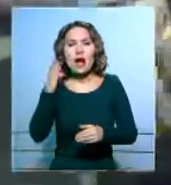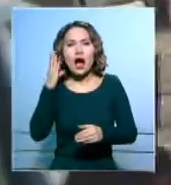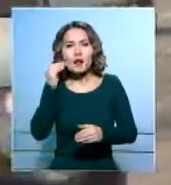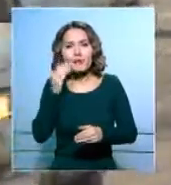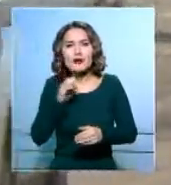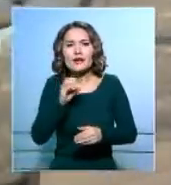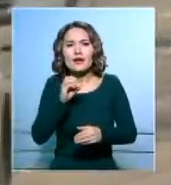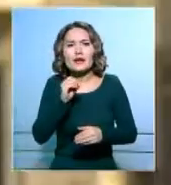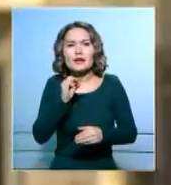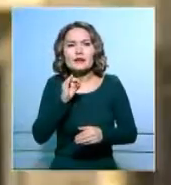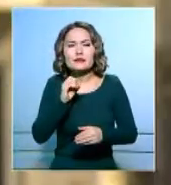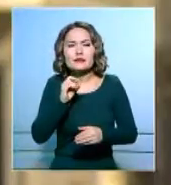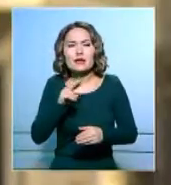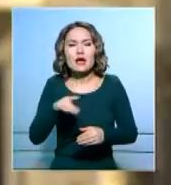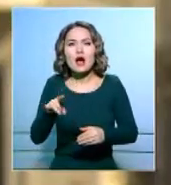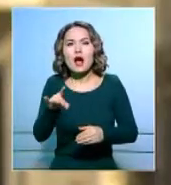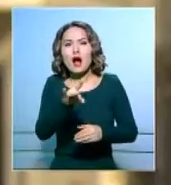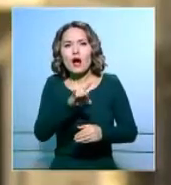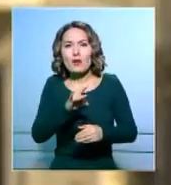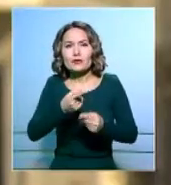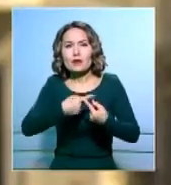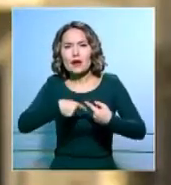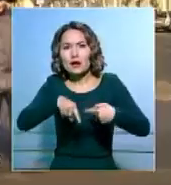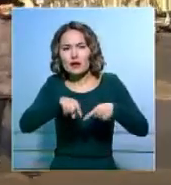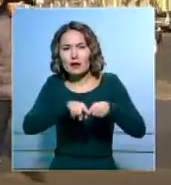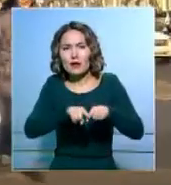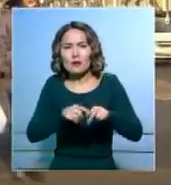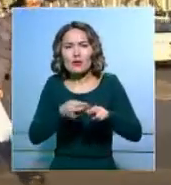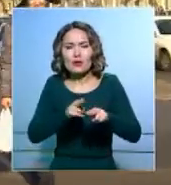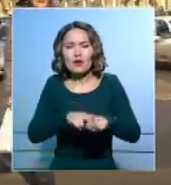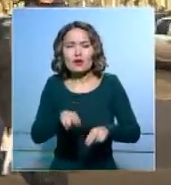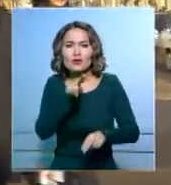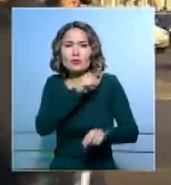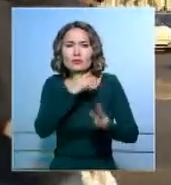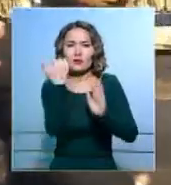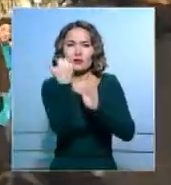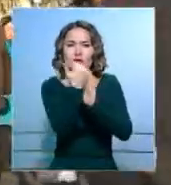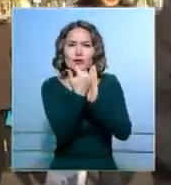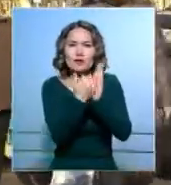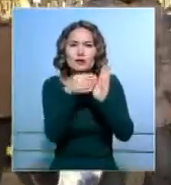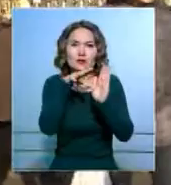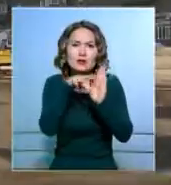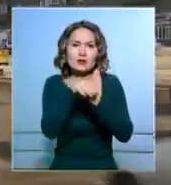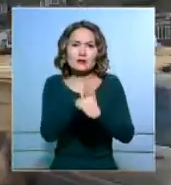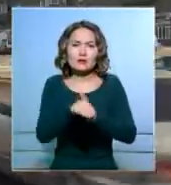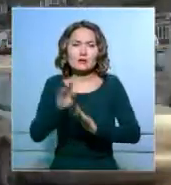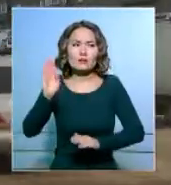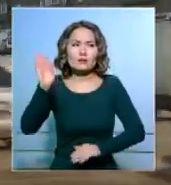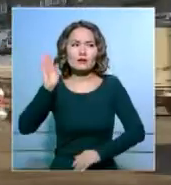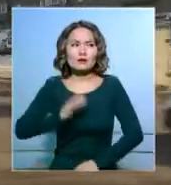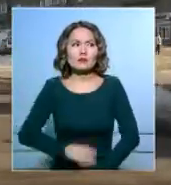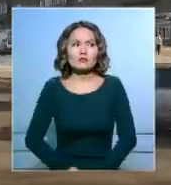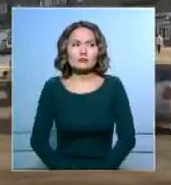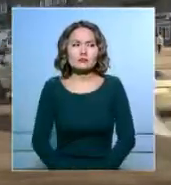Алматы, Есіл аудандарының әкім аппараттарында және қалалық басқармаларда енгізілмек.